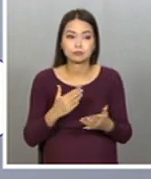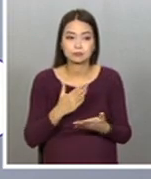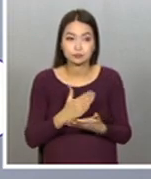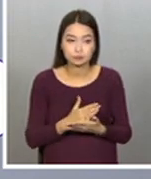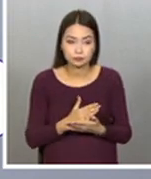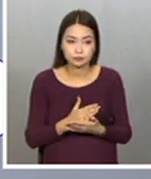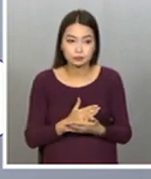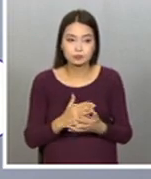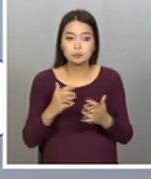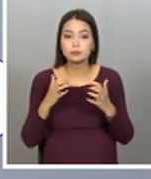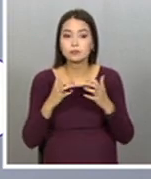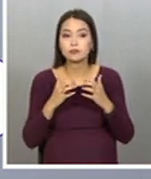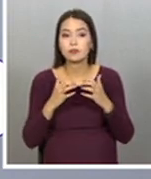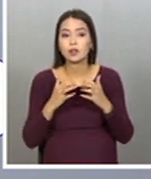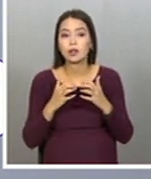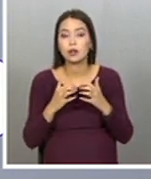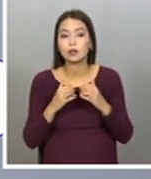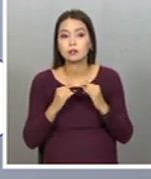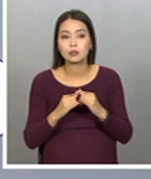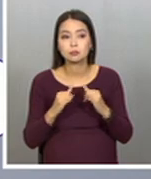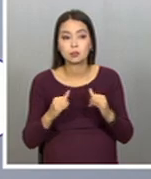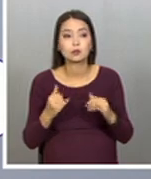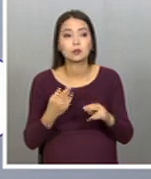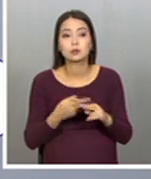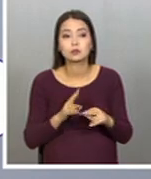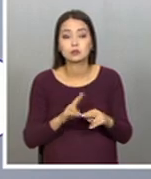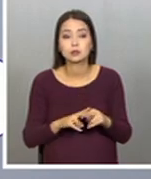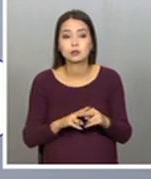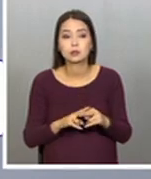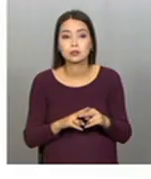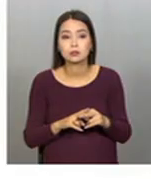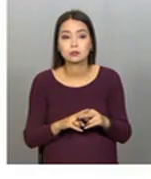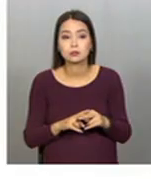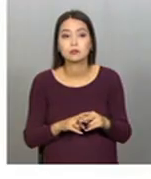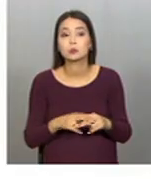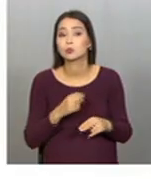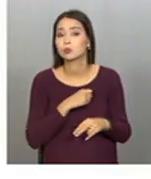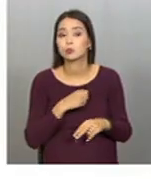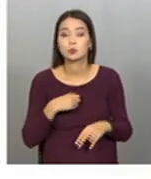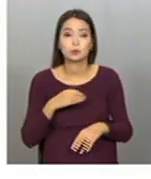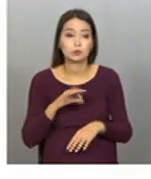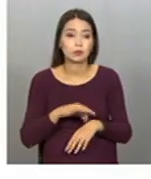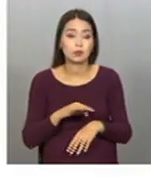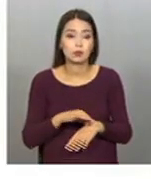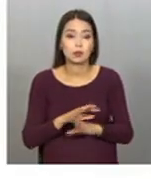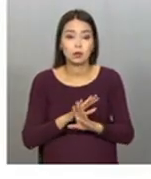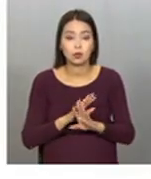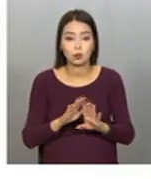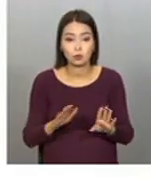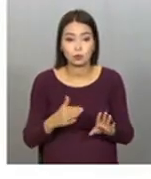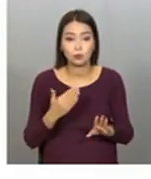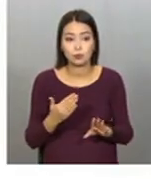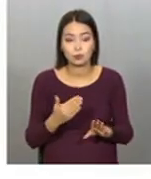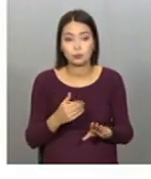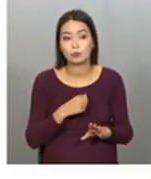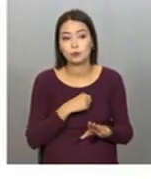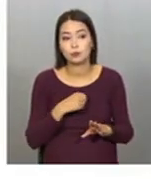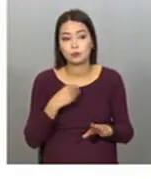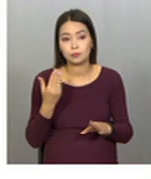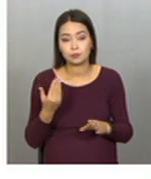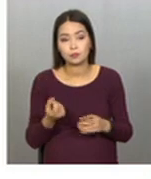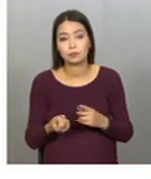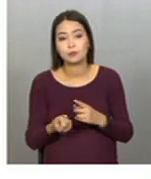тасымалдаушы деген басқайы, тасымалдаушы деген өзі ауырмайды, қоздырғышты бір ағзадан екінші